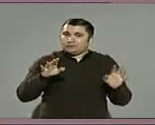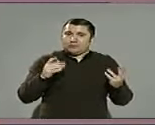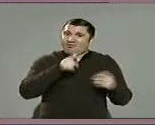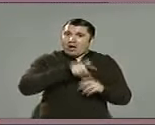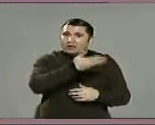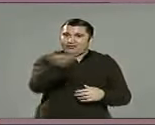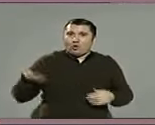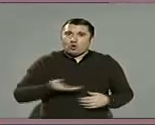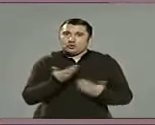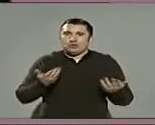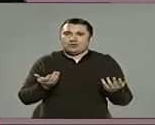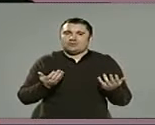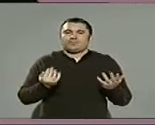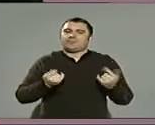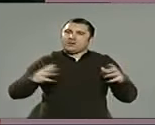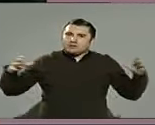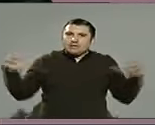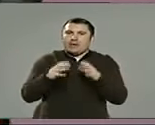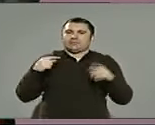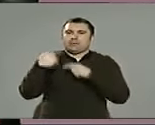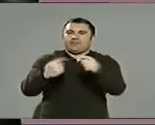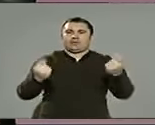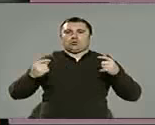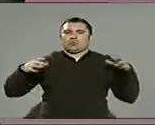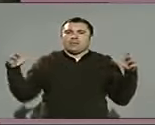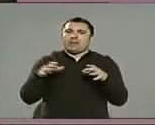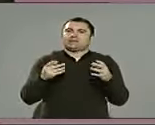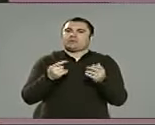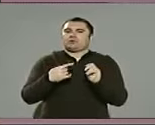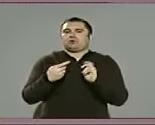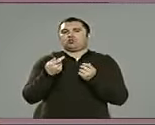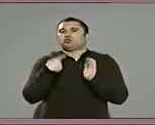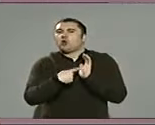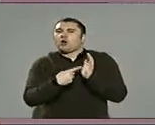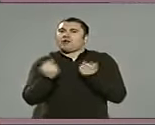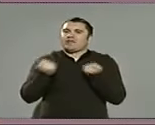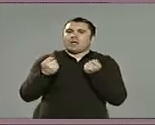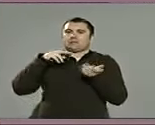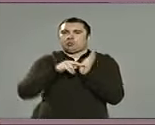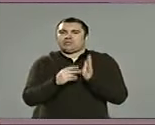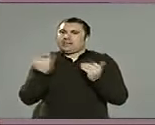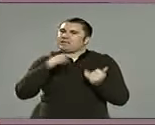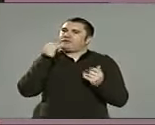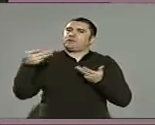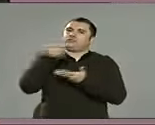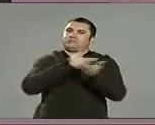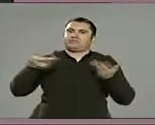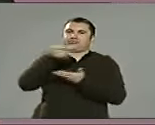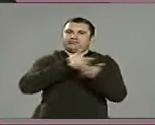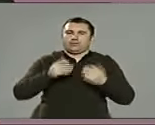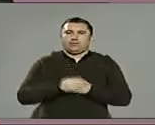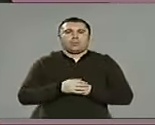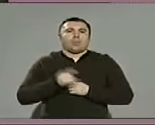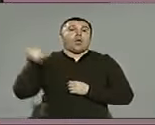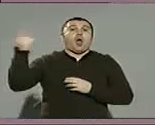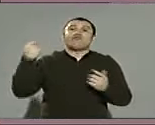Entwicklung, gemeinsame Finanz- und Steuer- und Wirtschaftspolitik, über die jetzt auf einmal so viel geredet wird und wo auf angeblich Frau